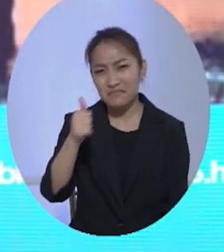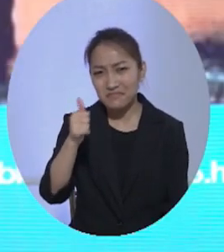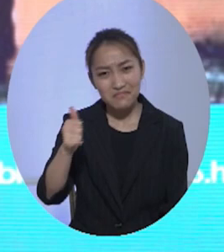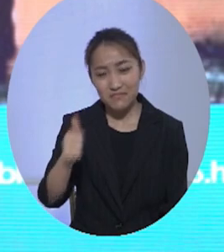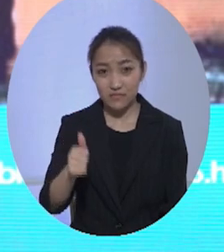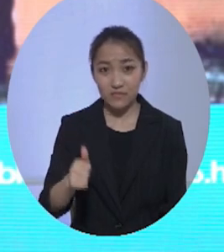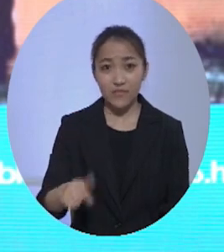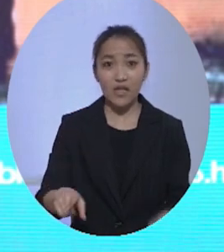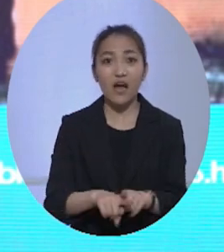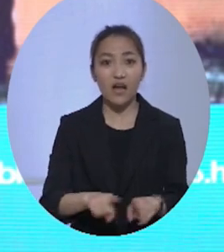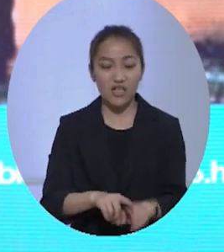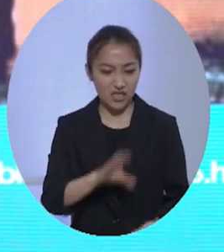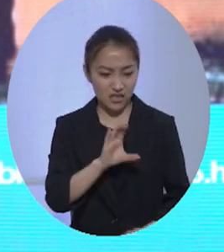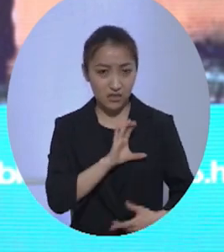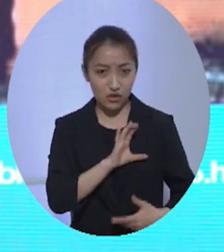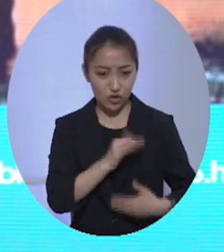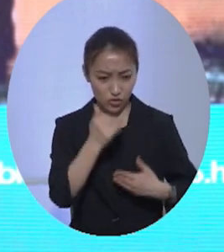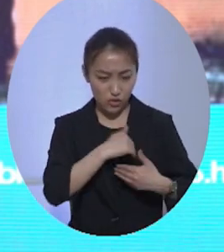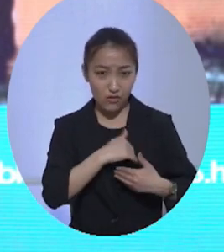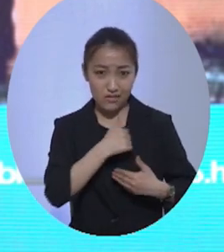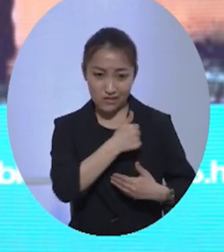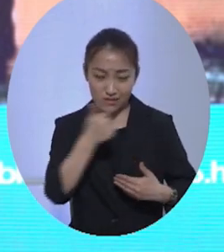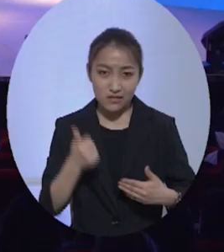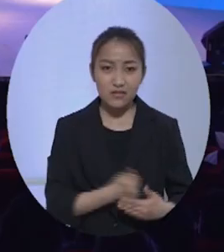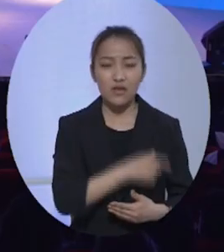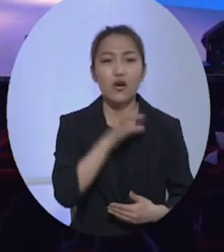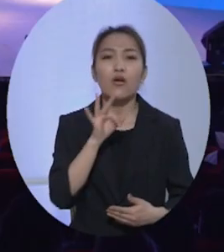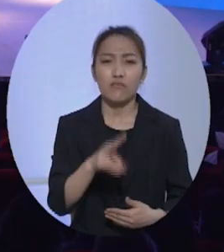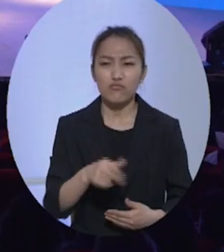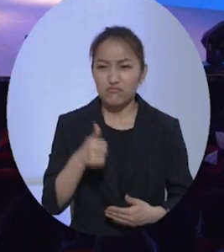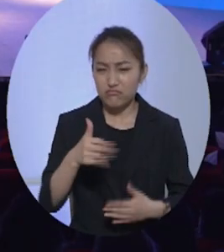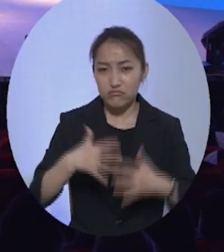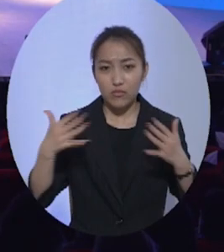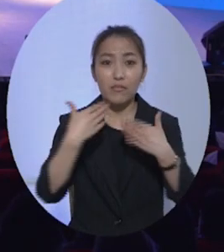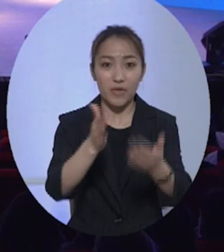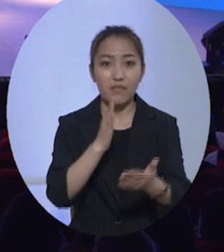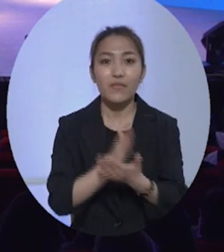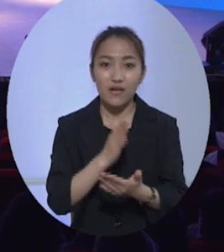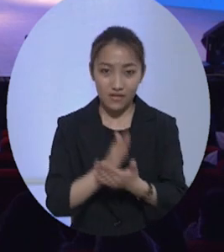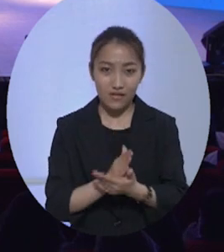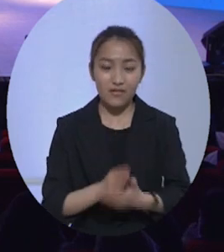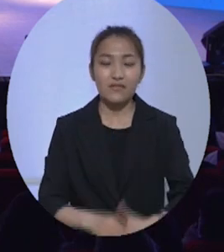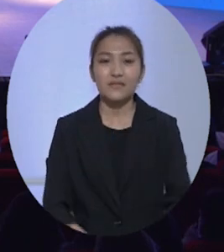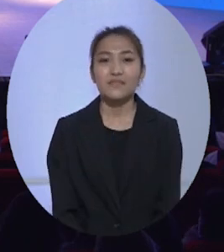юм ирдэг юм байна. Сэтгэлийн дотоод ахын юугээр. За тэгвэл одоо ийм одоо юугээр.